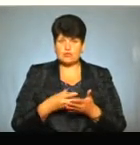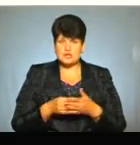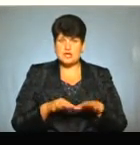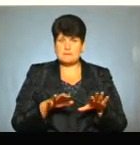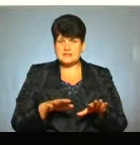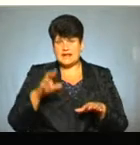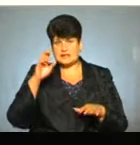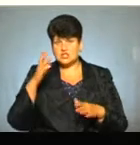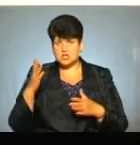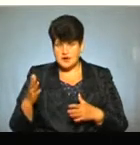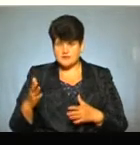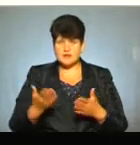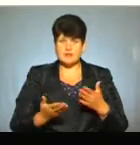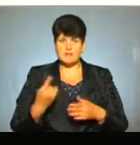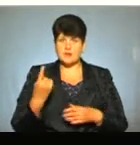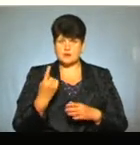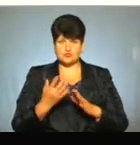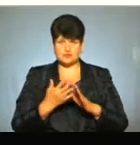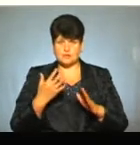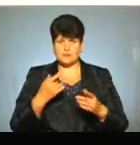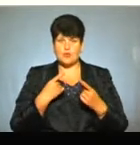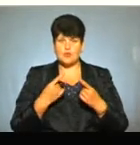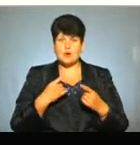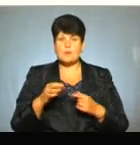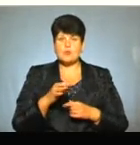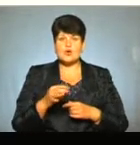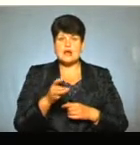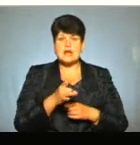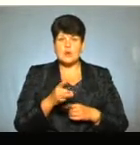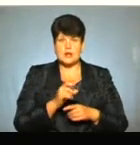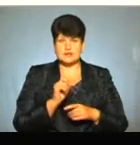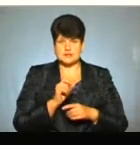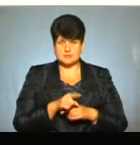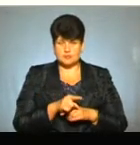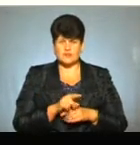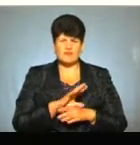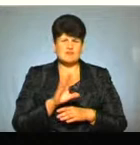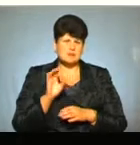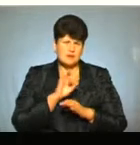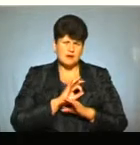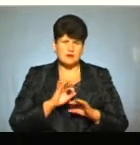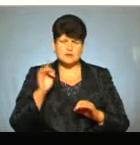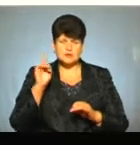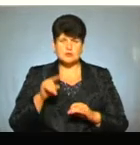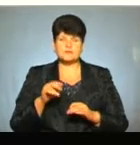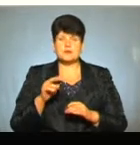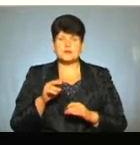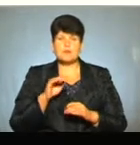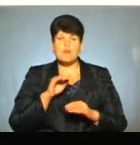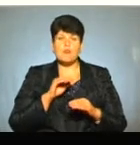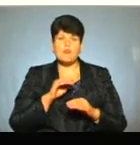місця державні, але в першу чергу ми говоримо про регіональне замовлення, адже всі прекрасно знають, що професійна